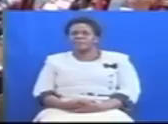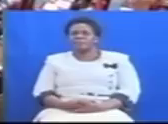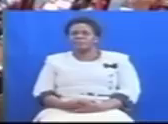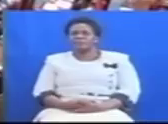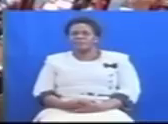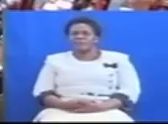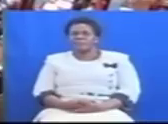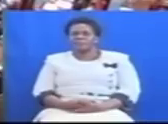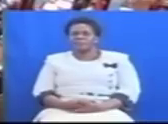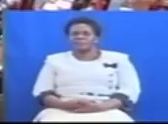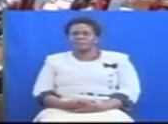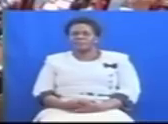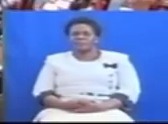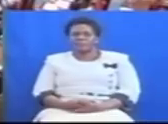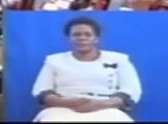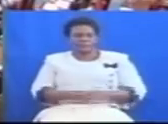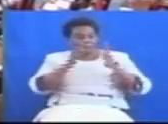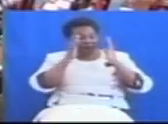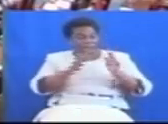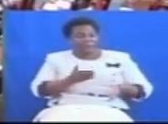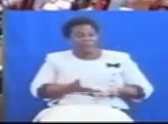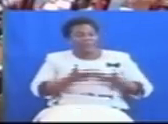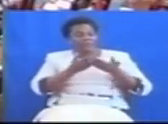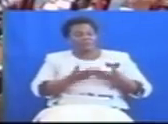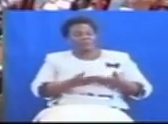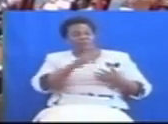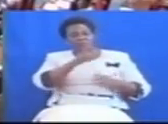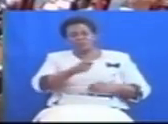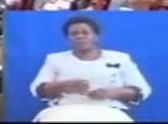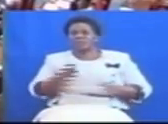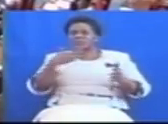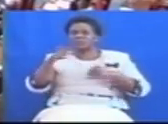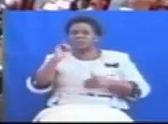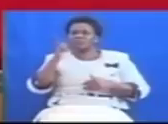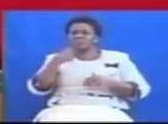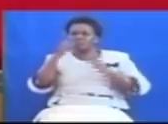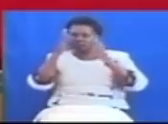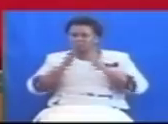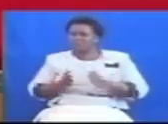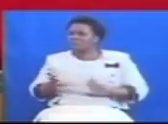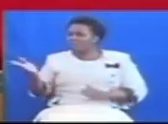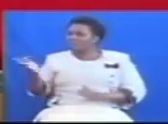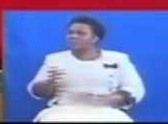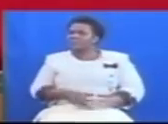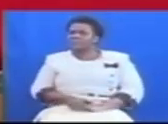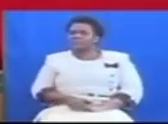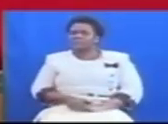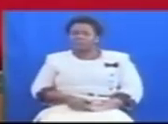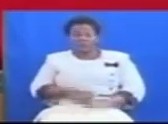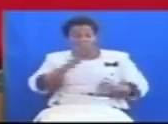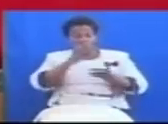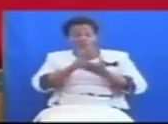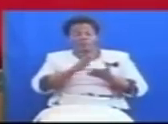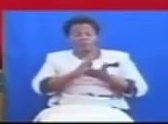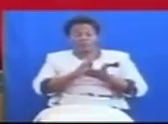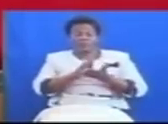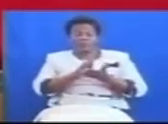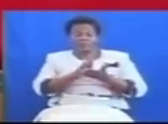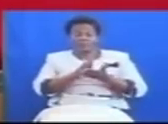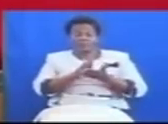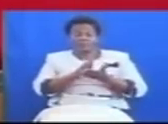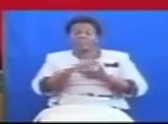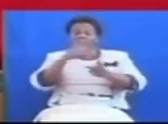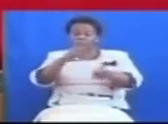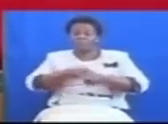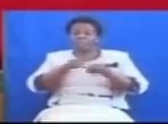Mheshimiwa Naibu Spika, napenda nijibu swala nyongeza la Mheshimiwa Masare, mbunge wa Itigi, kama ifuatavyo. Ni kweli analolizungumzia ni swala la